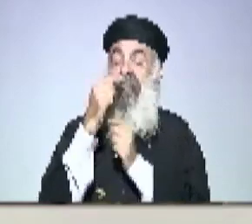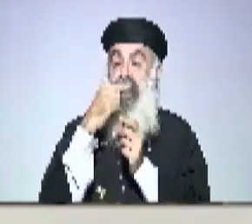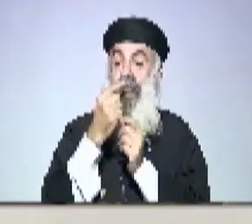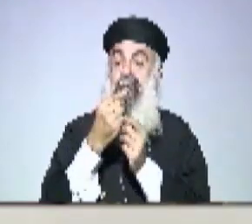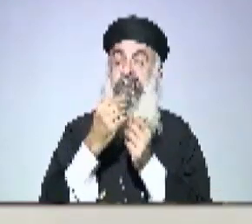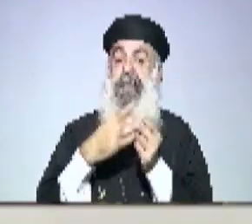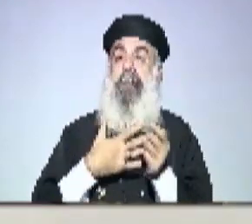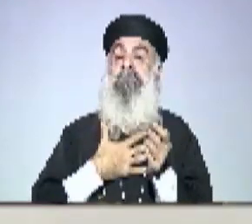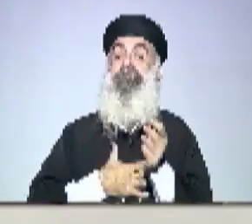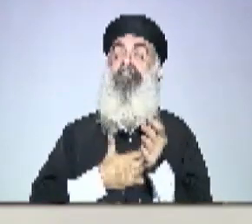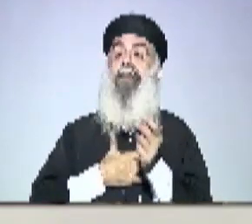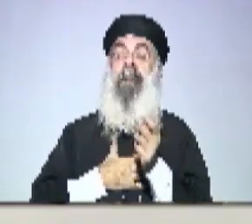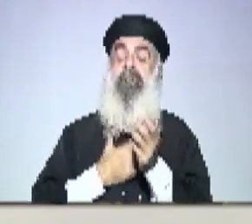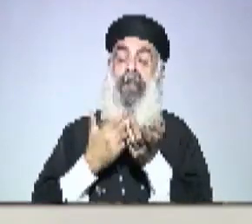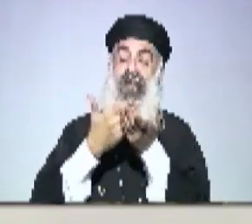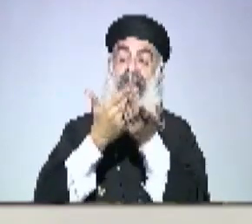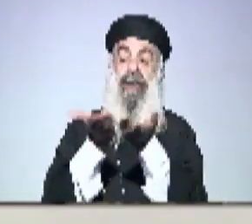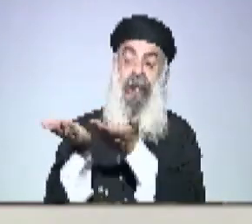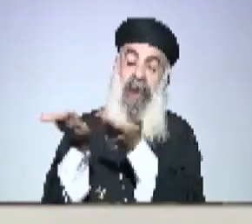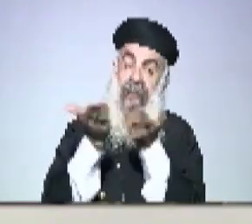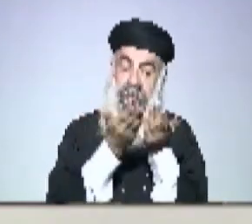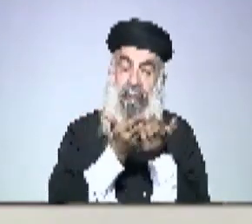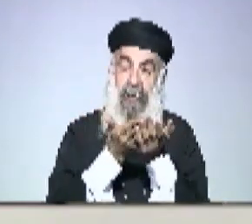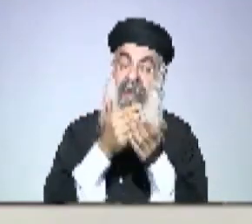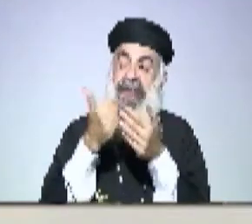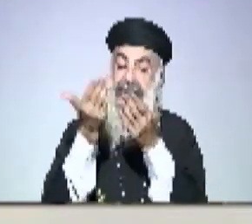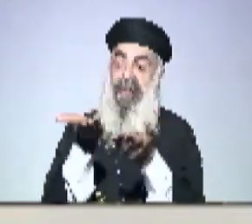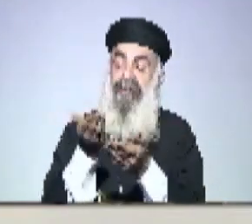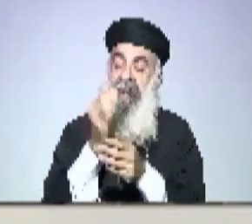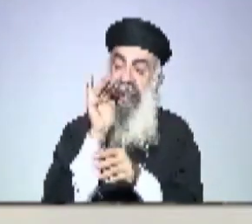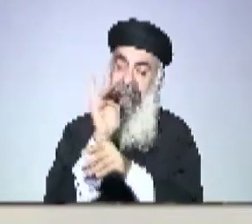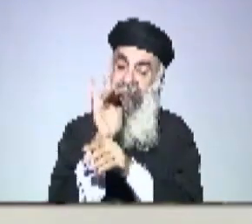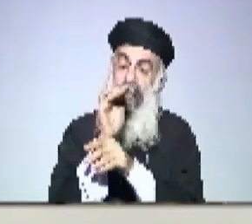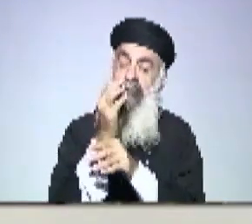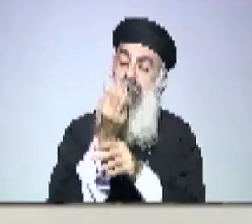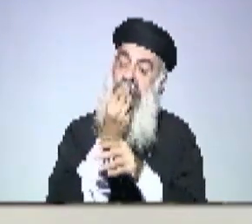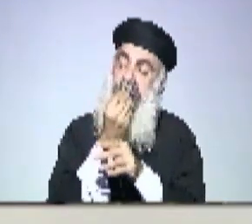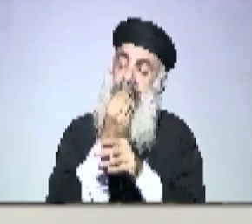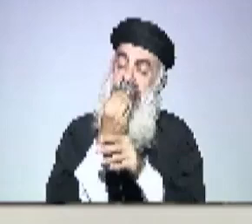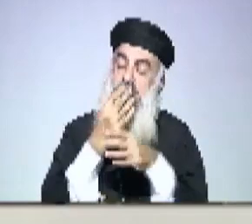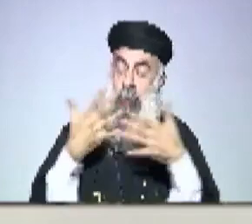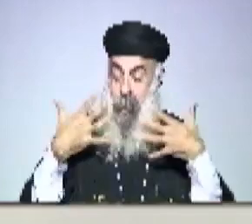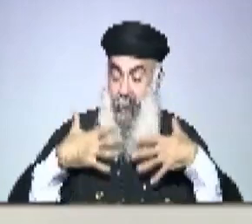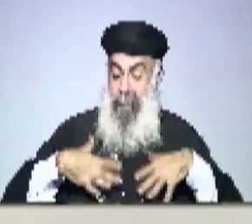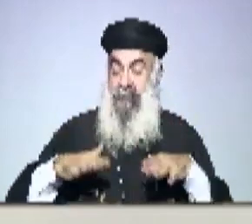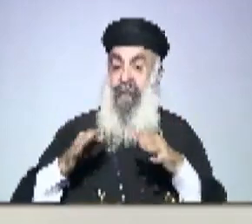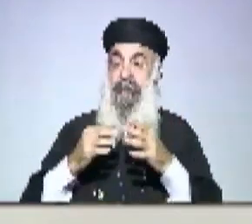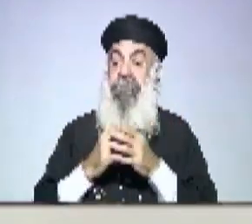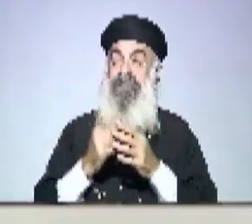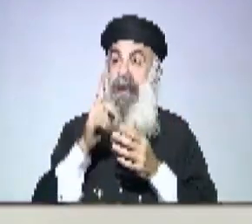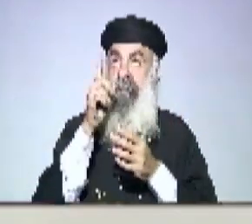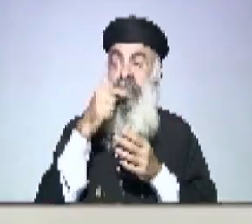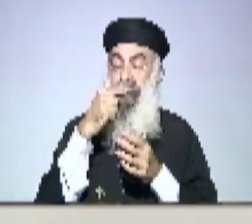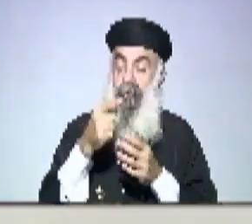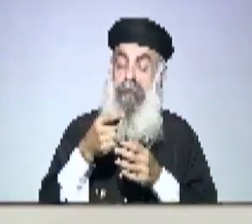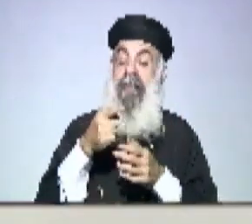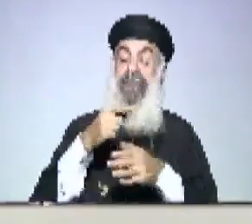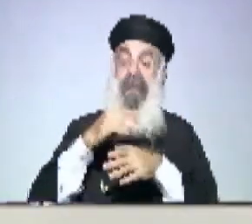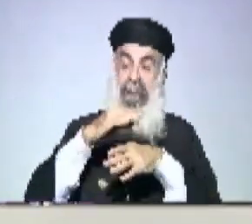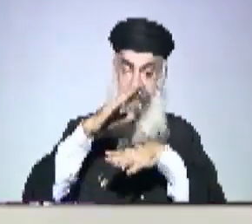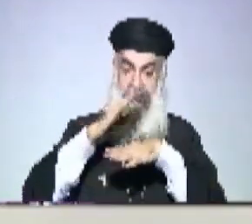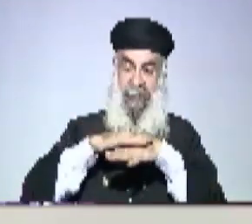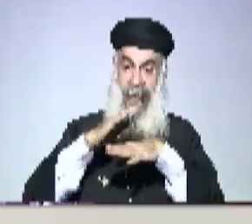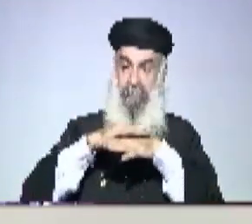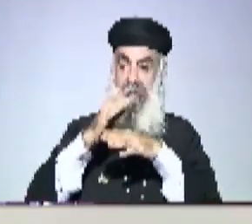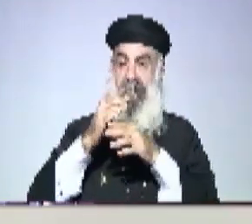المحب الغريب ليعطيه طعاما ولباسا ربنا هو الذي اوصانا بخدمه هذه الفئات